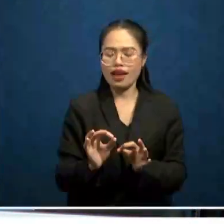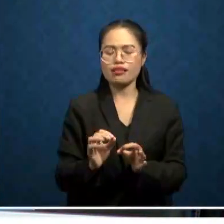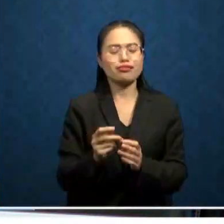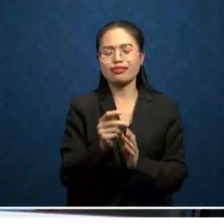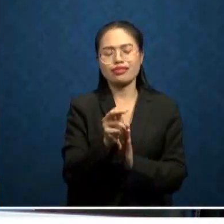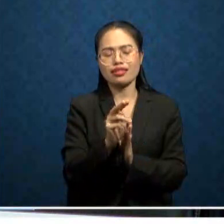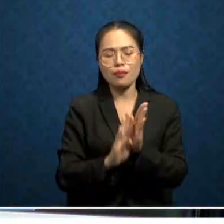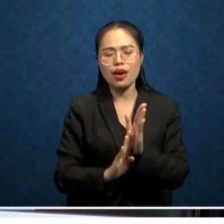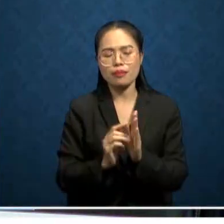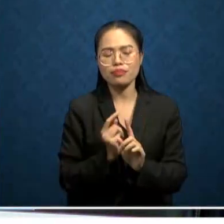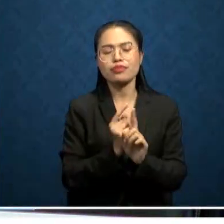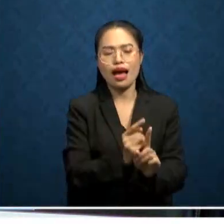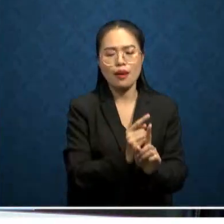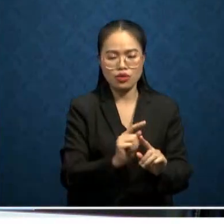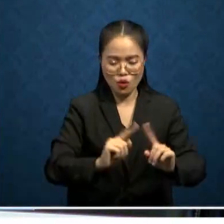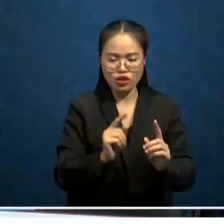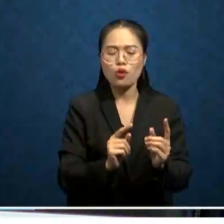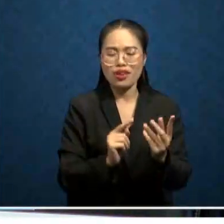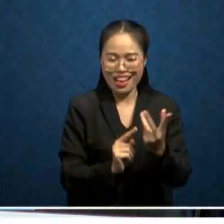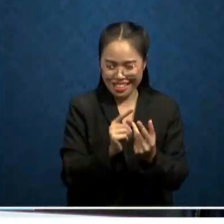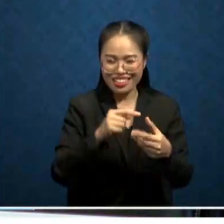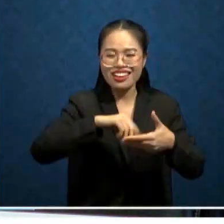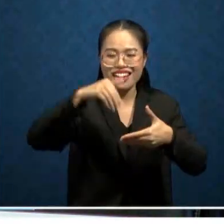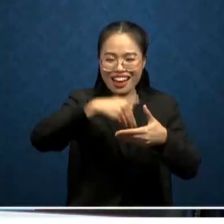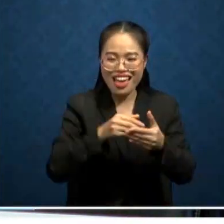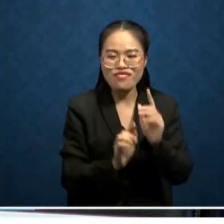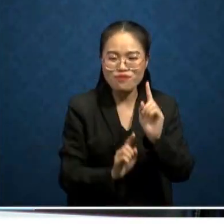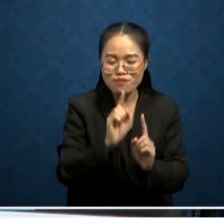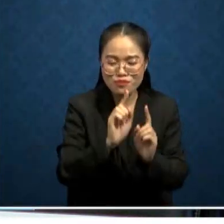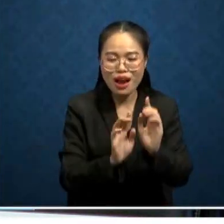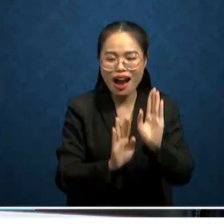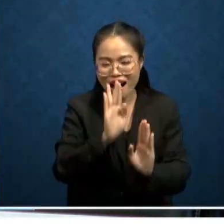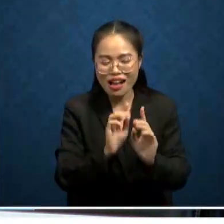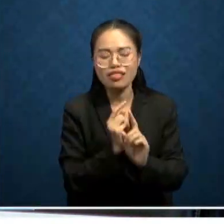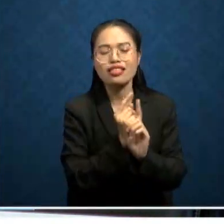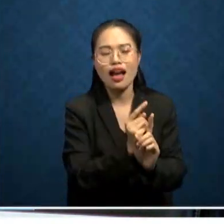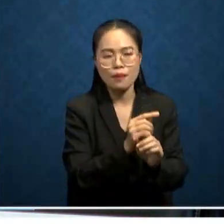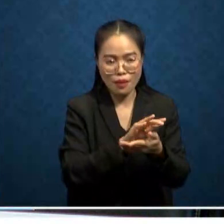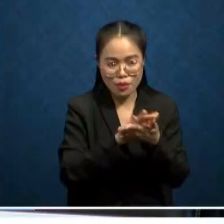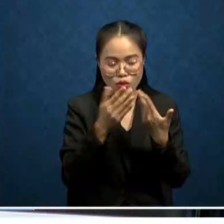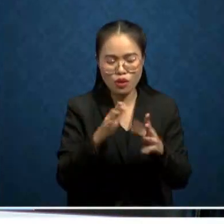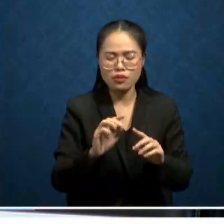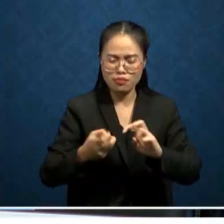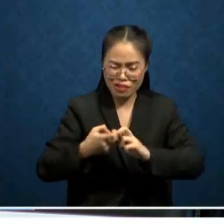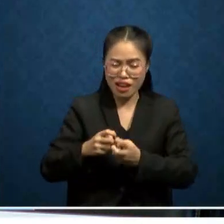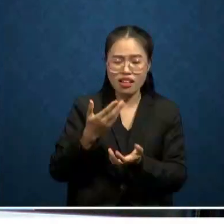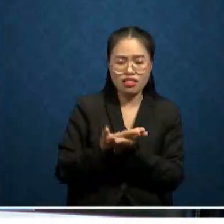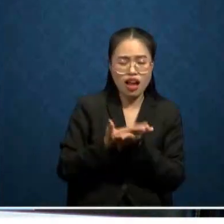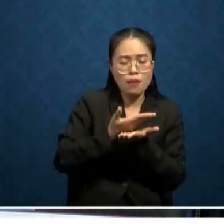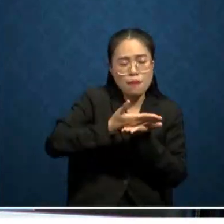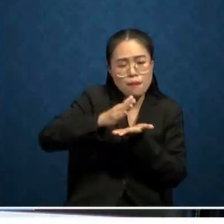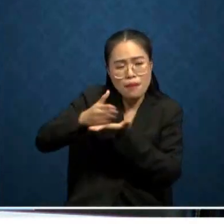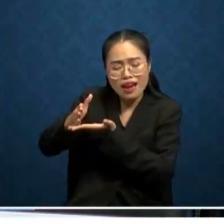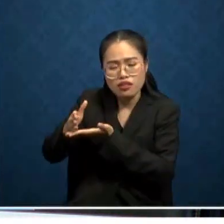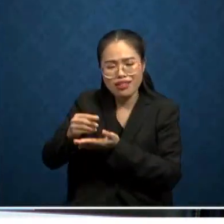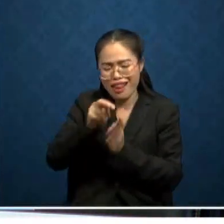นะครับแต่ก็ให้ประชาคมให้เรียบร้อยนะครับแล้วก็เมื่อกี้ท่านสวบอกว่ามีประเด็นเรื่องของการแบ่งเงินนะครับในระเบียบไม่เคยบอกว่าจะแบ่ง